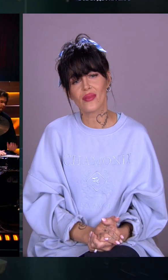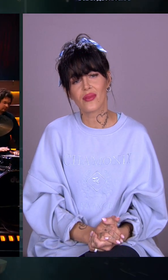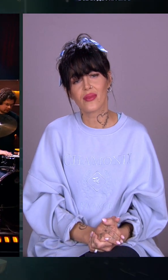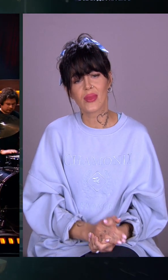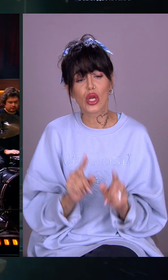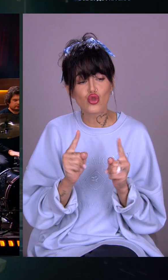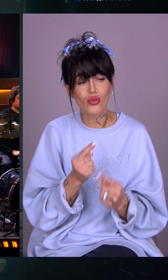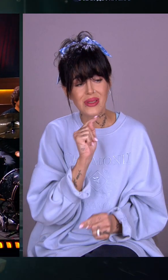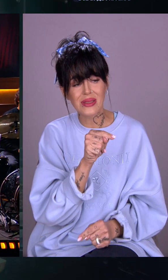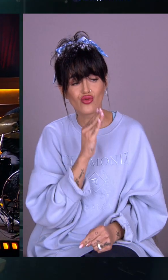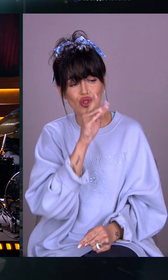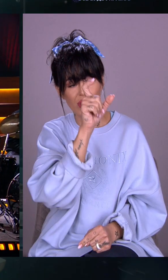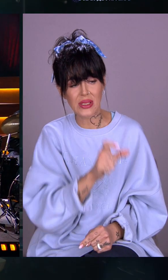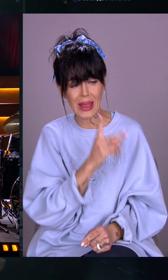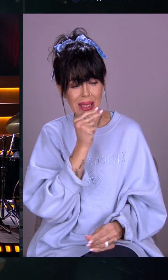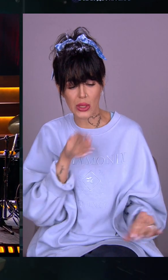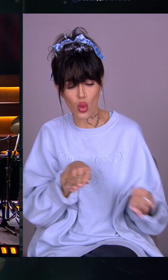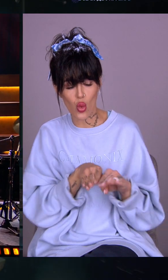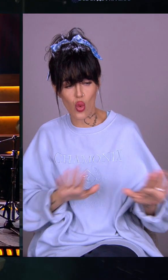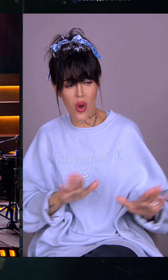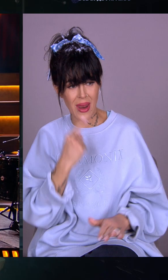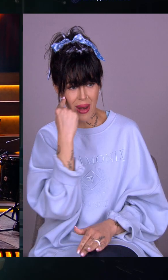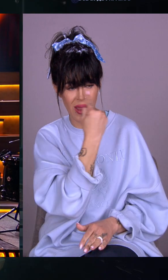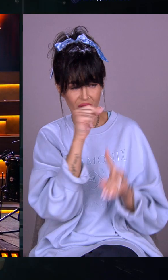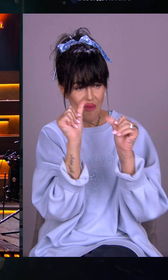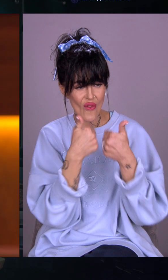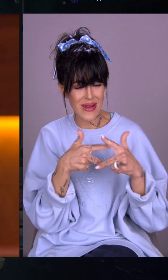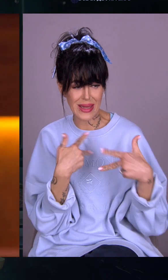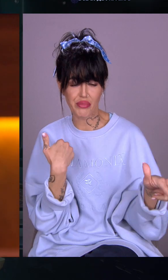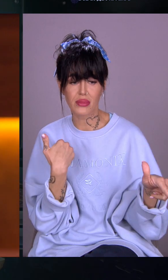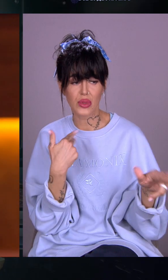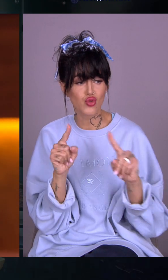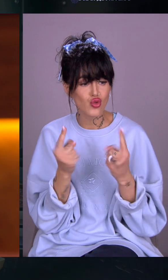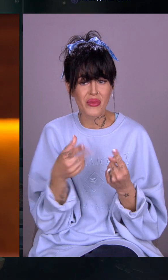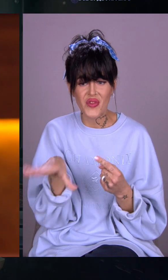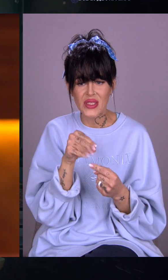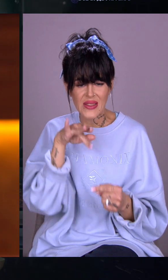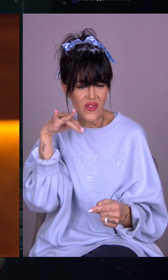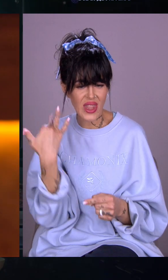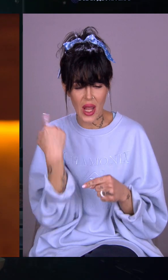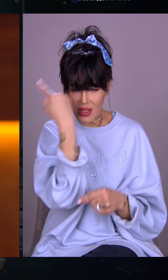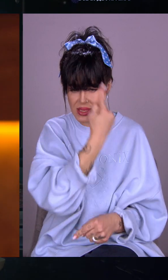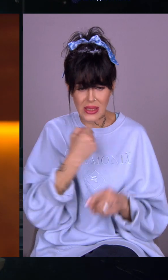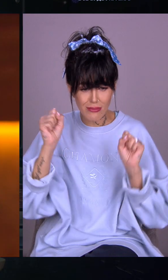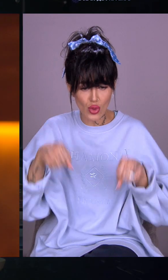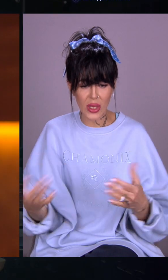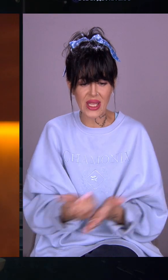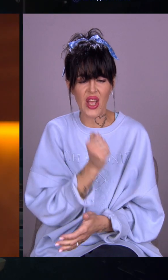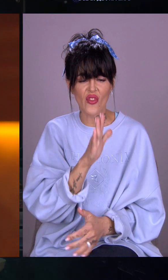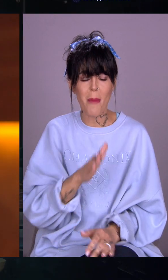Чому ця жінка зовсім не схожа на мене з формою очей магдалевидною? Чому всі відтінки з мого лиця можна знайти в